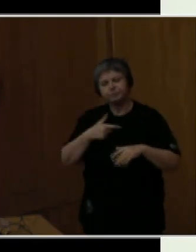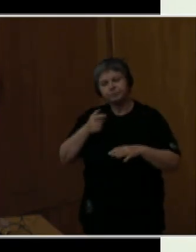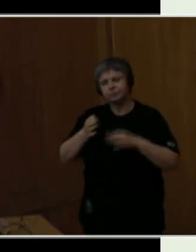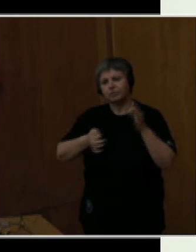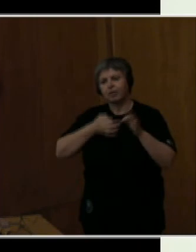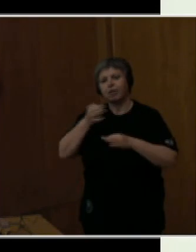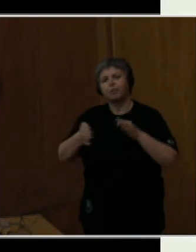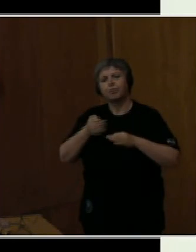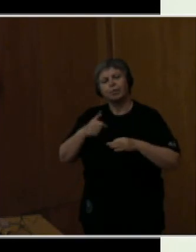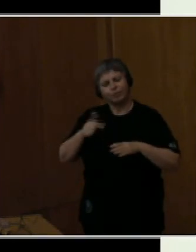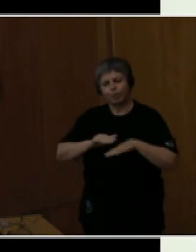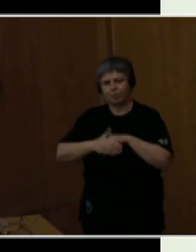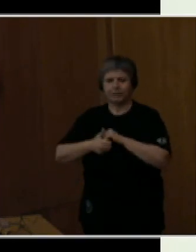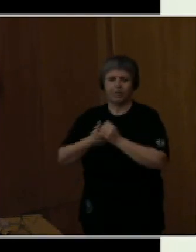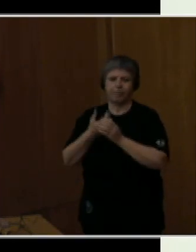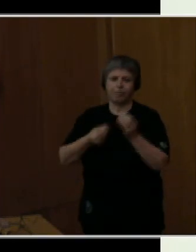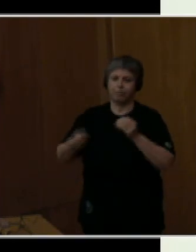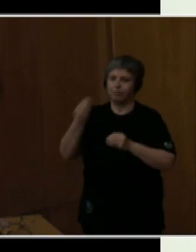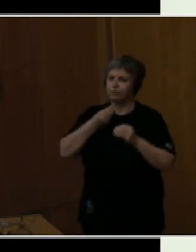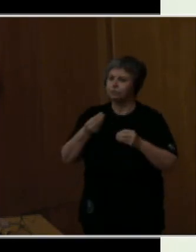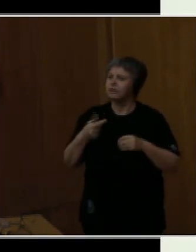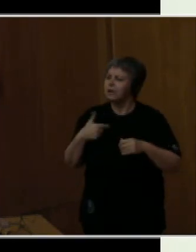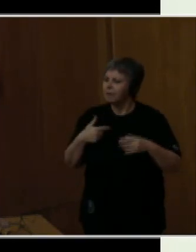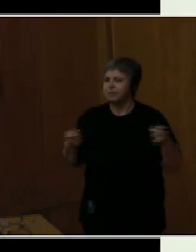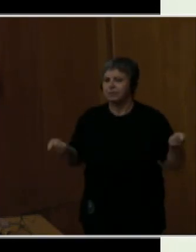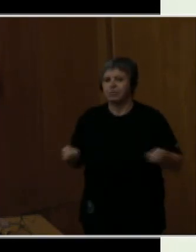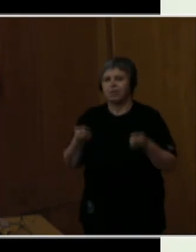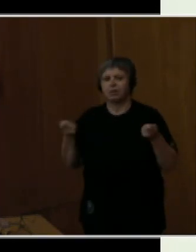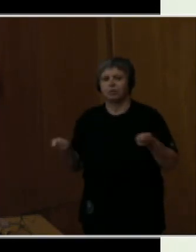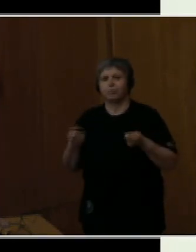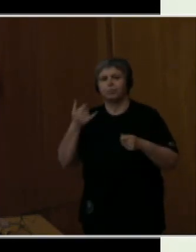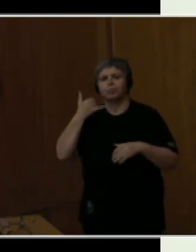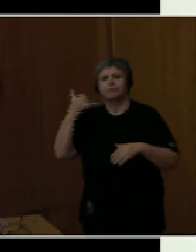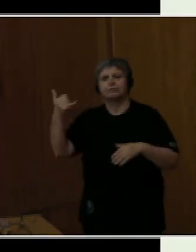περισσότερο ενδεχομένως ως χρήστες των υπηρεσιών των τηλεπικοινωνιακών.